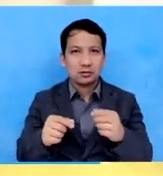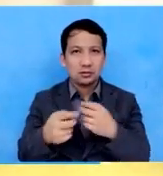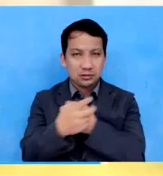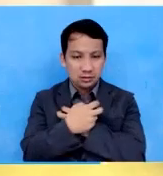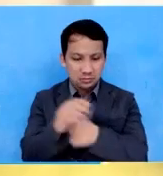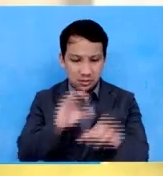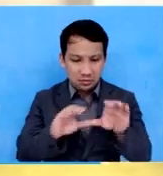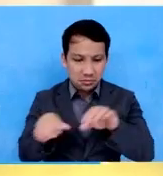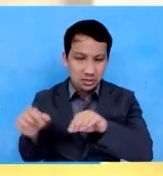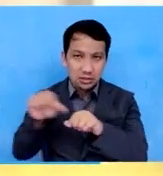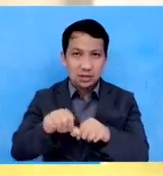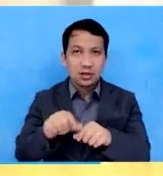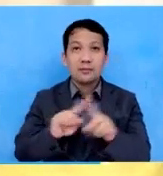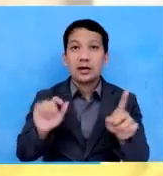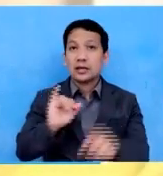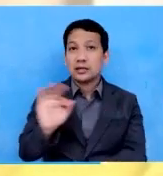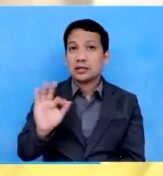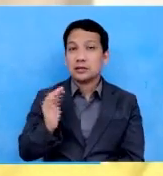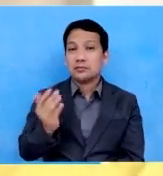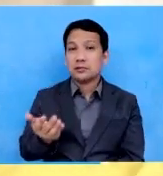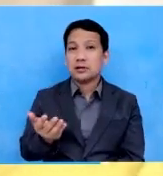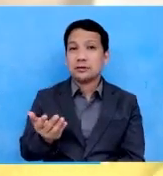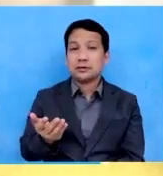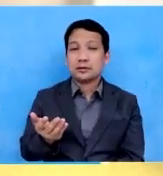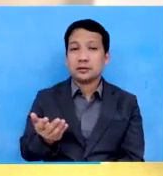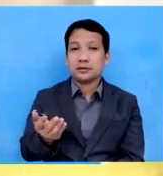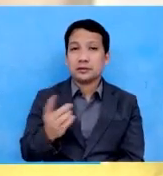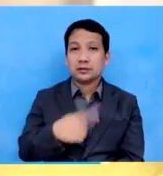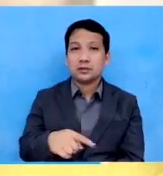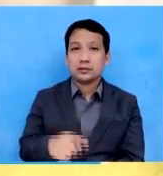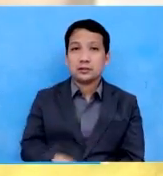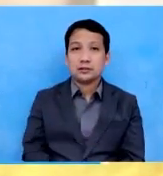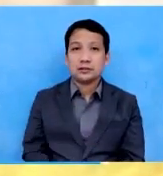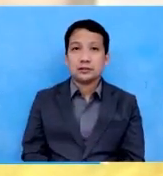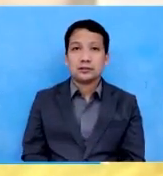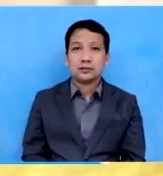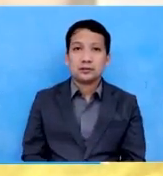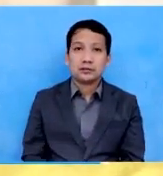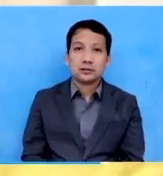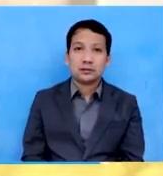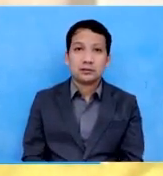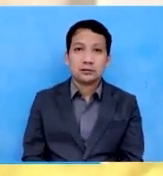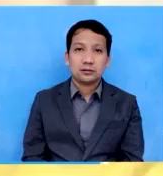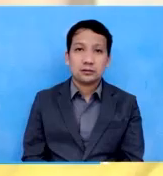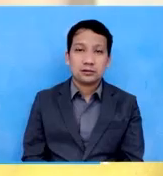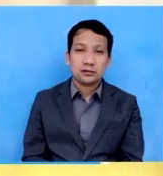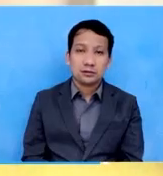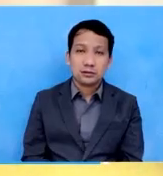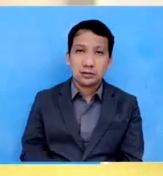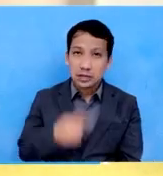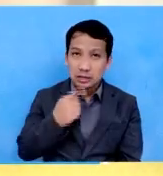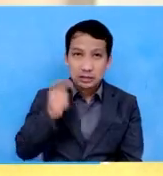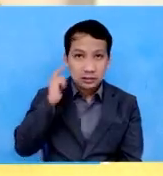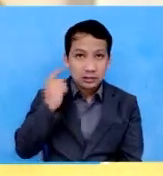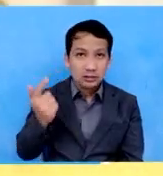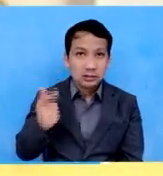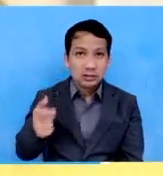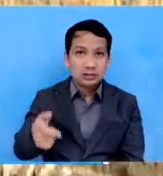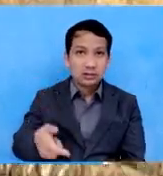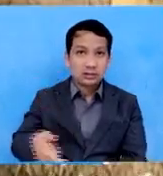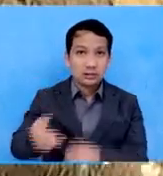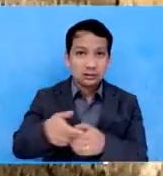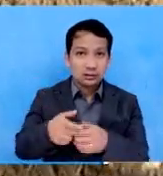chemicals. Maliban siyempre dun sa ano, pag ano nung, kasi hindi mo naman makukuha ng ano yung ginto na hindi ka gagamit talaga ng